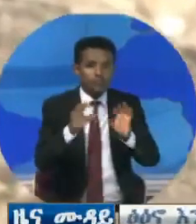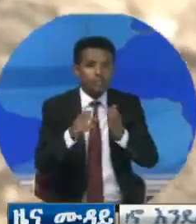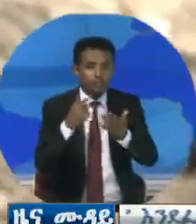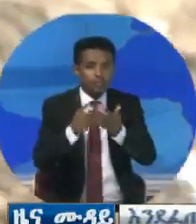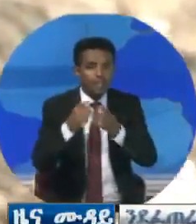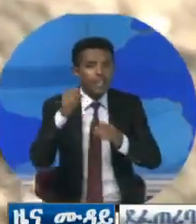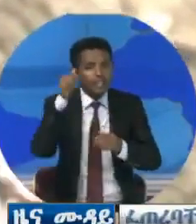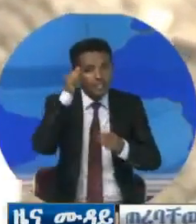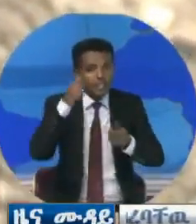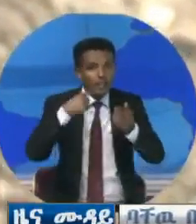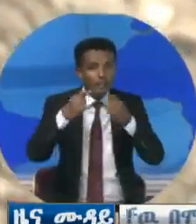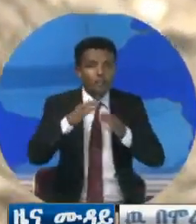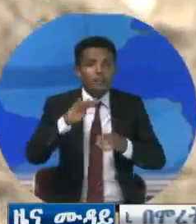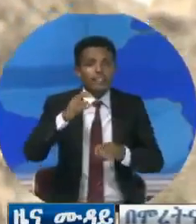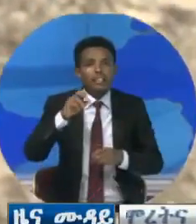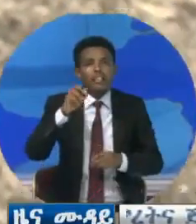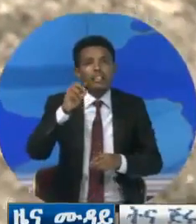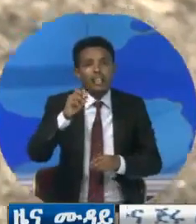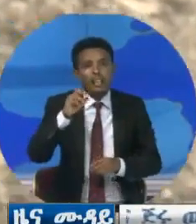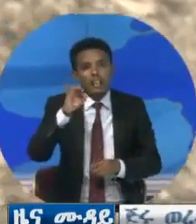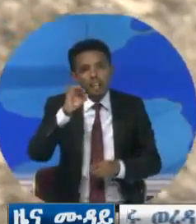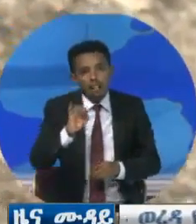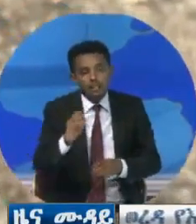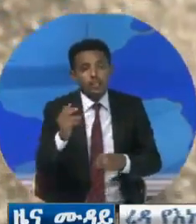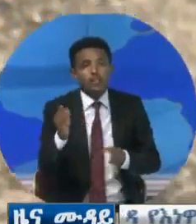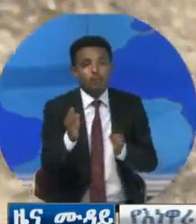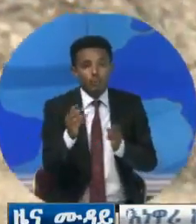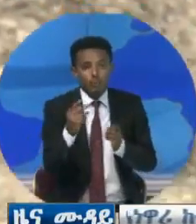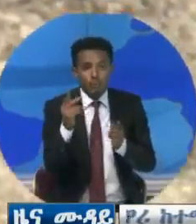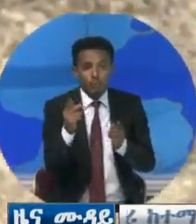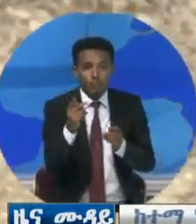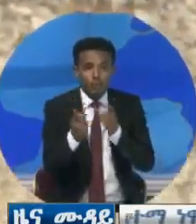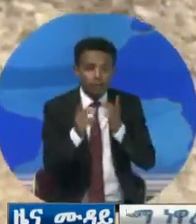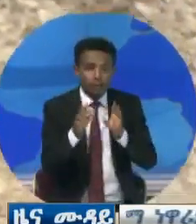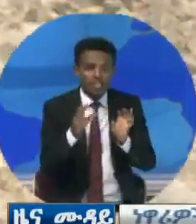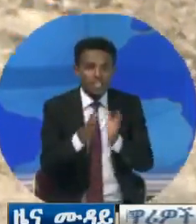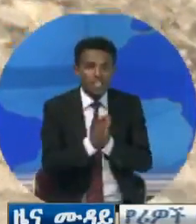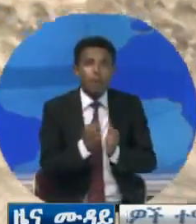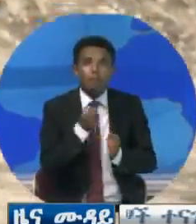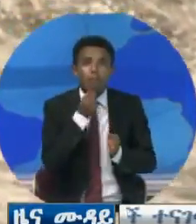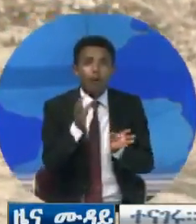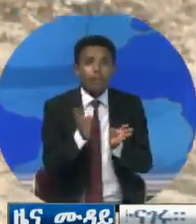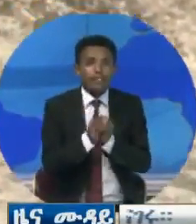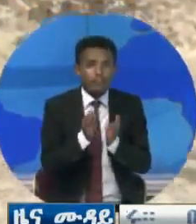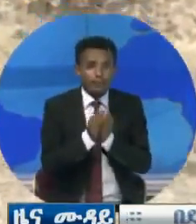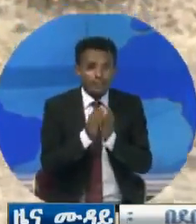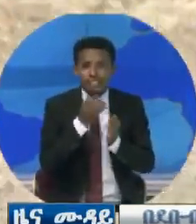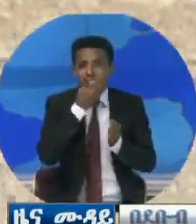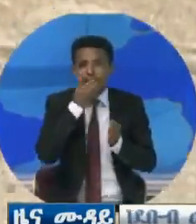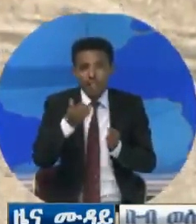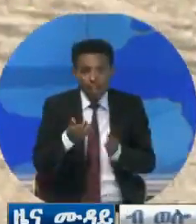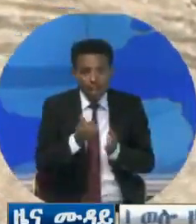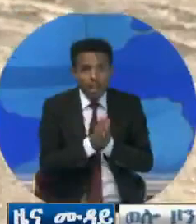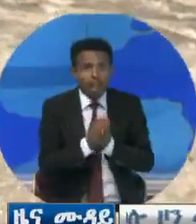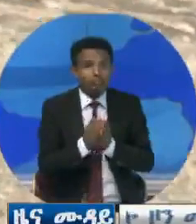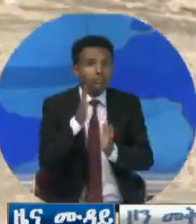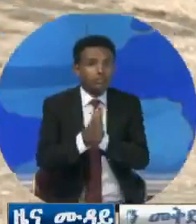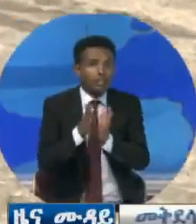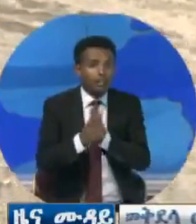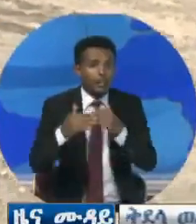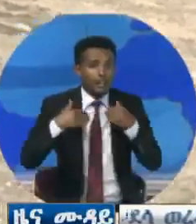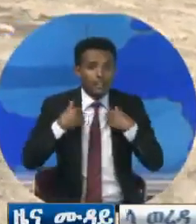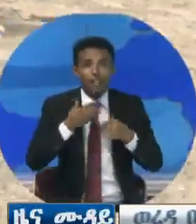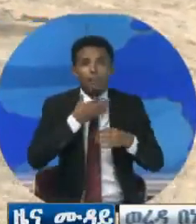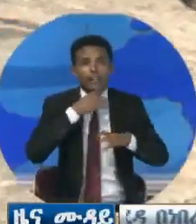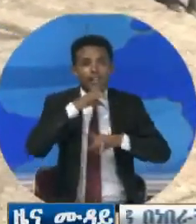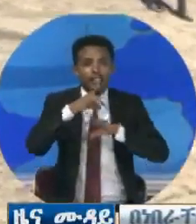ልዑካን መቅደላን እንዲጎበኙ የተፈለገው በውሃ ማሰባሰብ የተሻለ ተሞክሮ ያላት ወረዳ ሆና በመገኘቷ ነው። የአማራ ክልል ግብርና